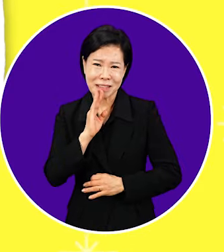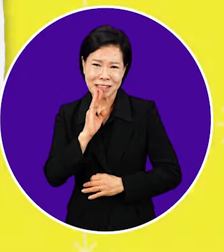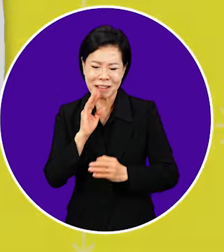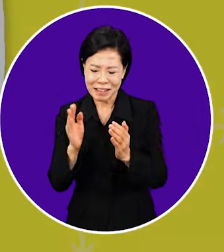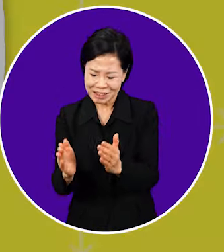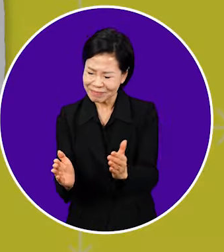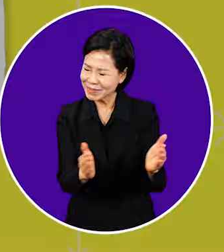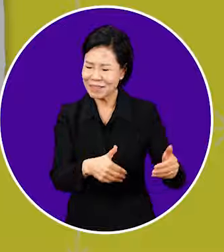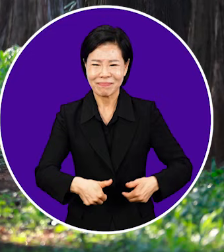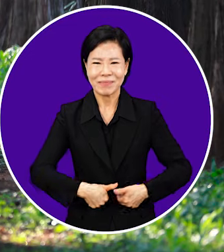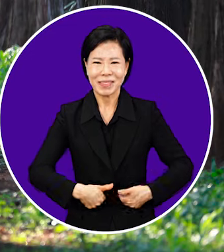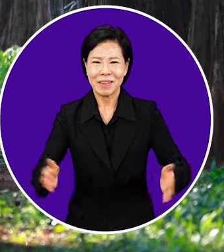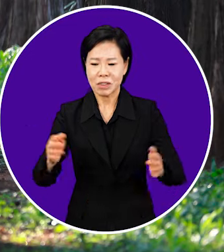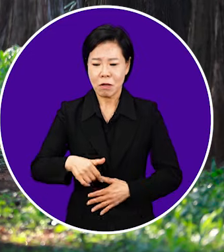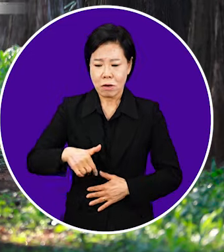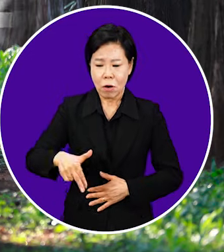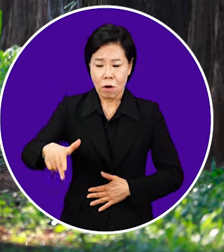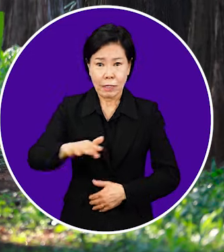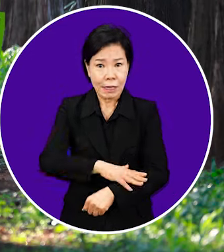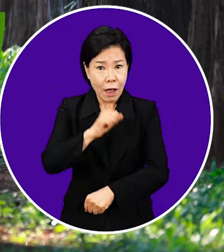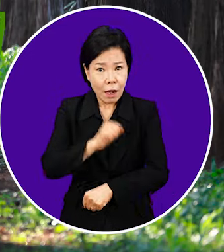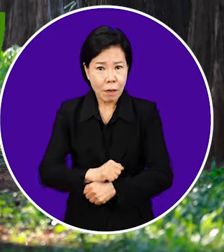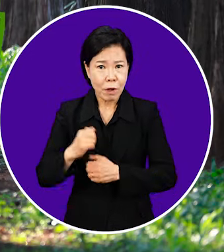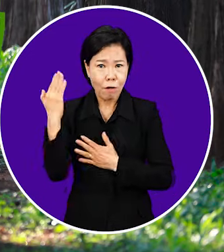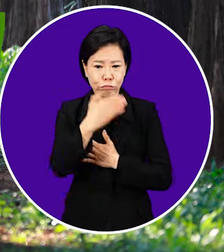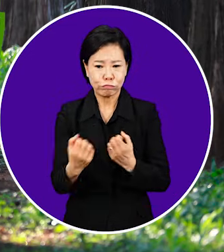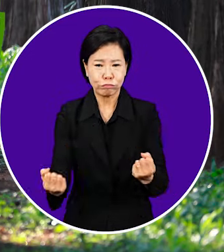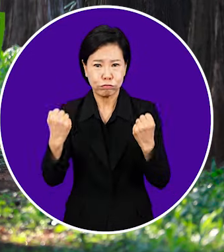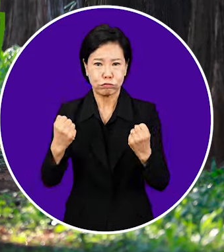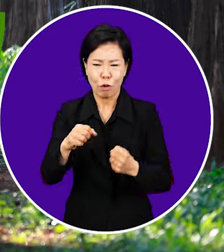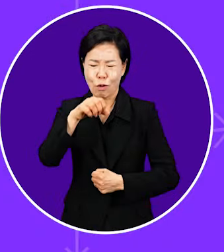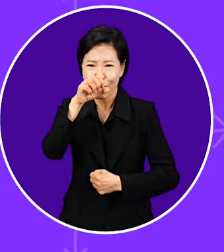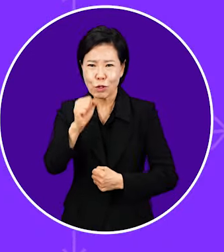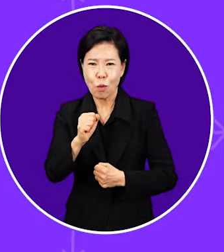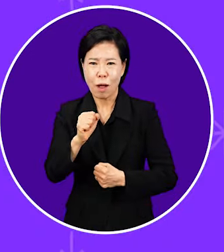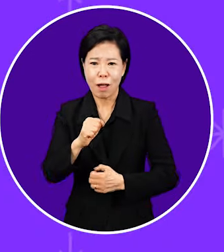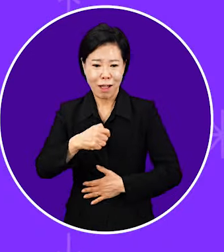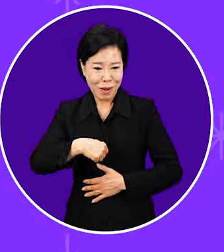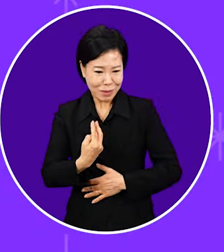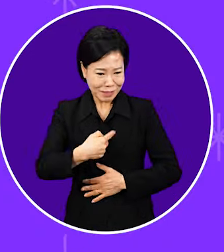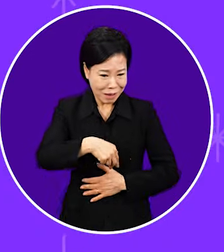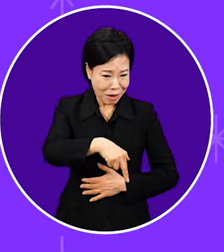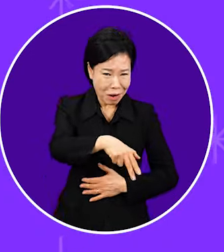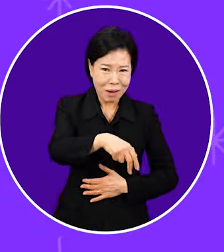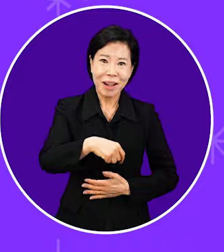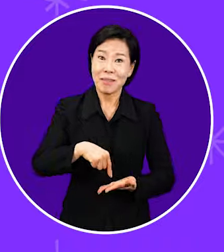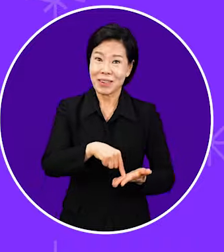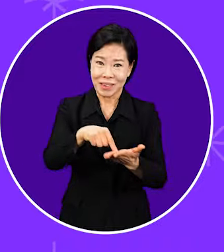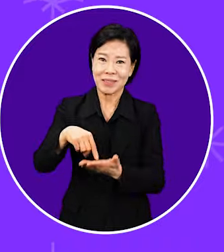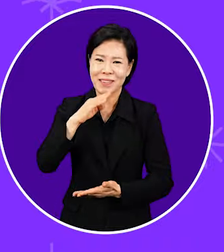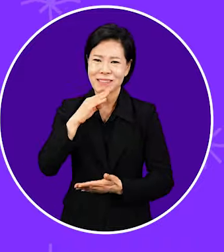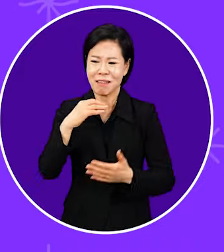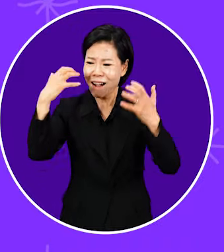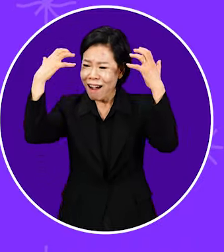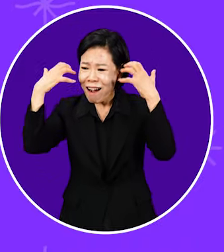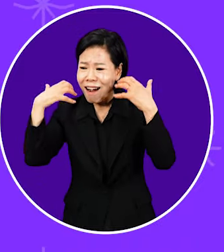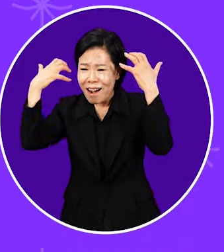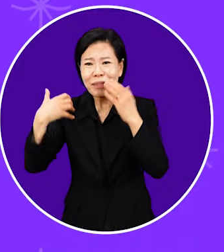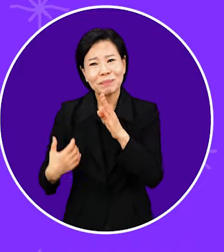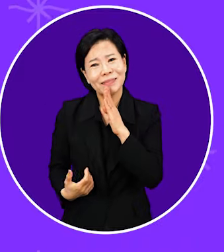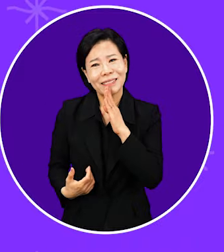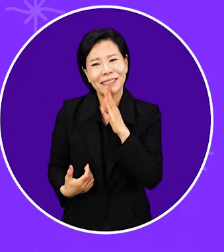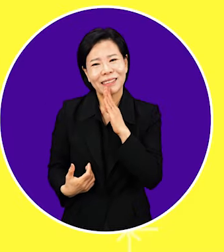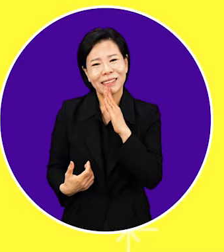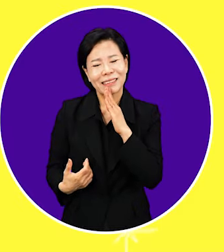사실 이런 것들 말고 걷기만 잘해줘도 운동 효과가 좋은데요. 그런데 혼자 걸으면 외롭다고요? 날도 너무